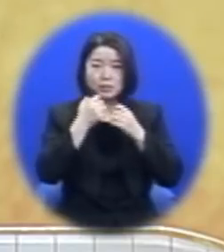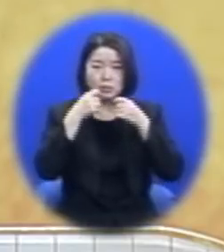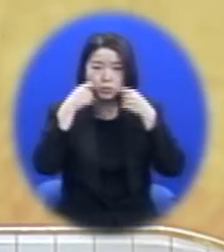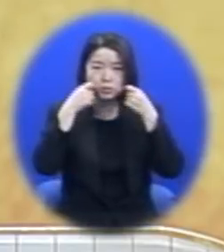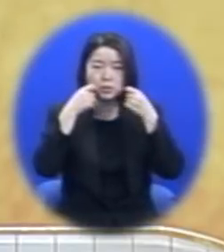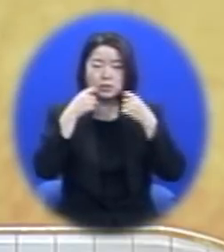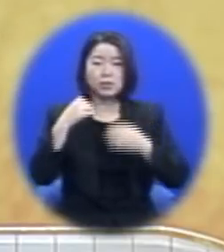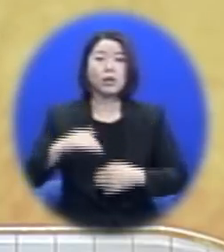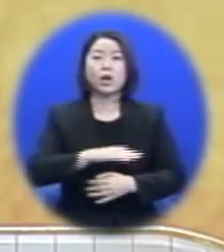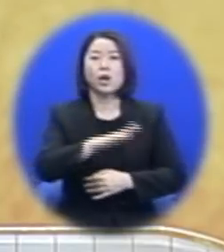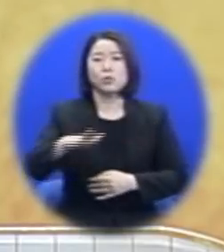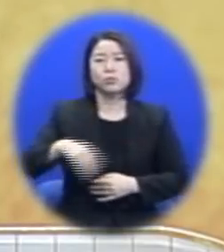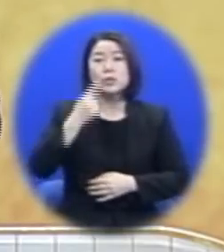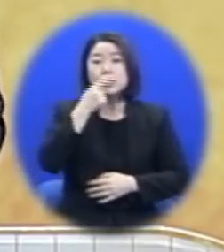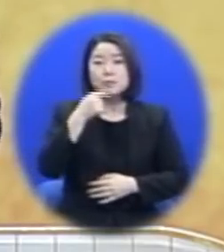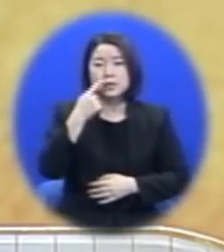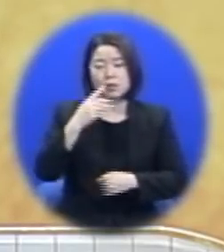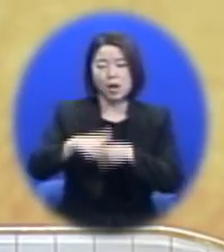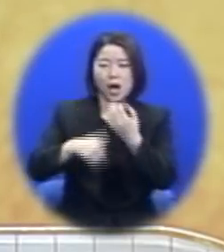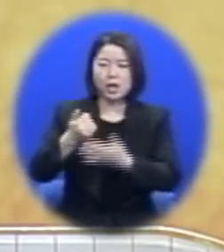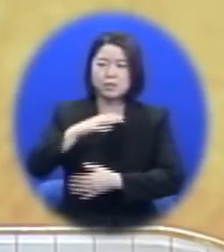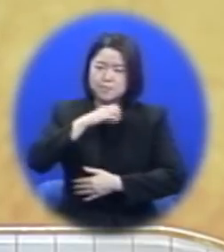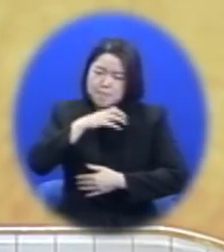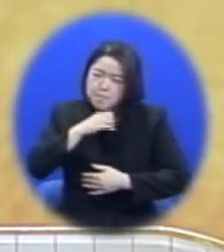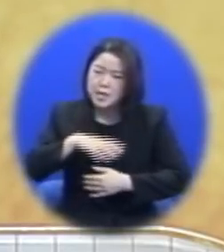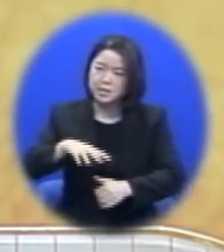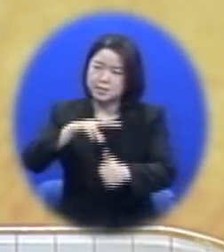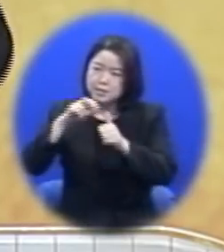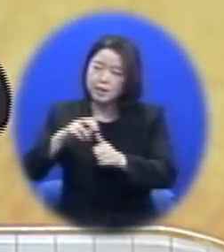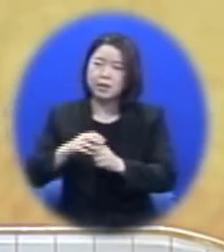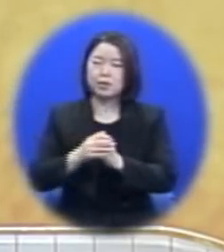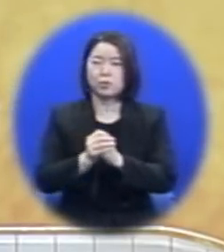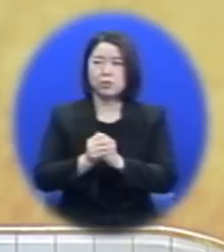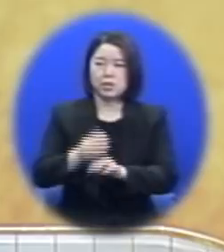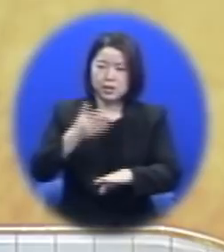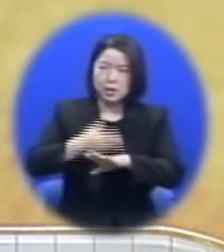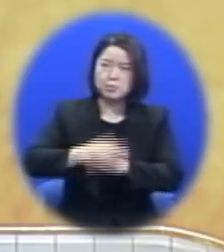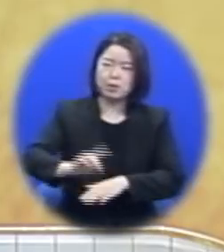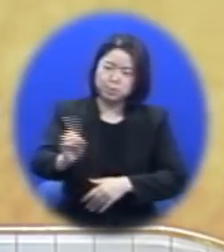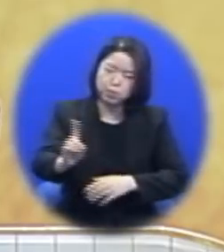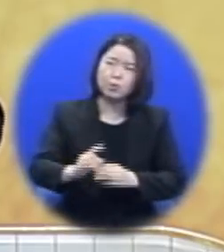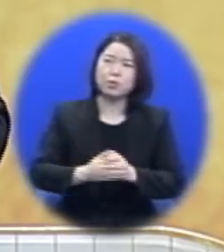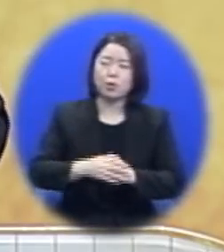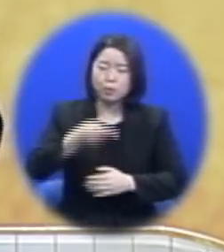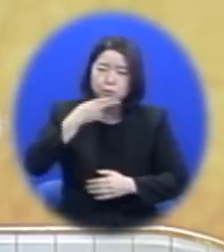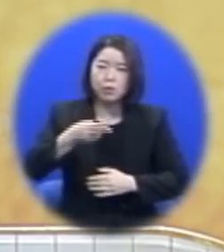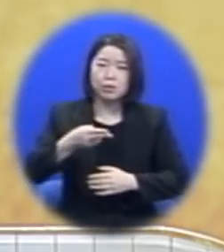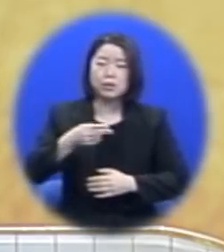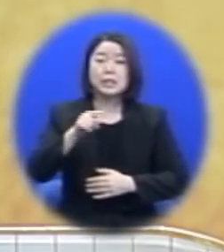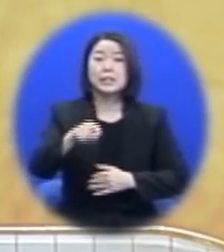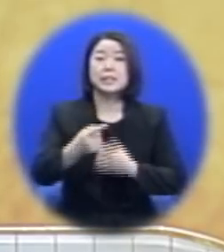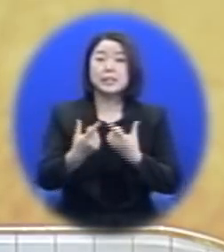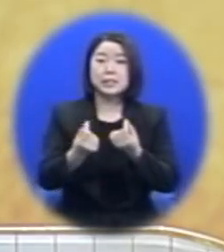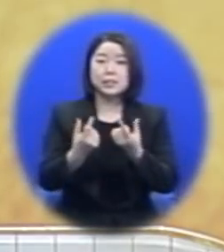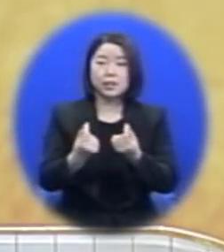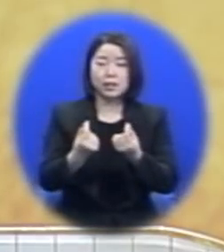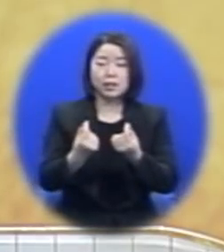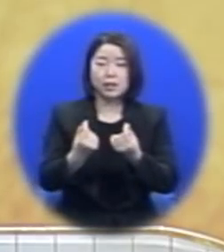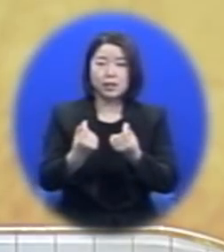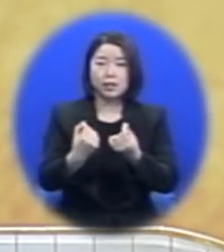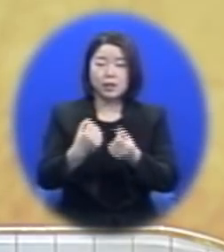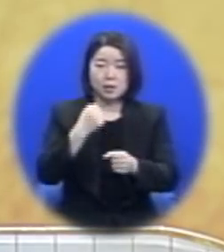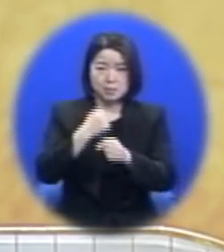입에서 하나님 원망하고 불평하고 감사가 무슨 감사야? 그렇게 하게 될